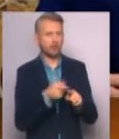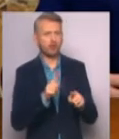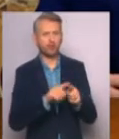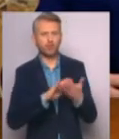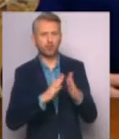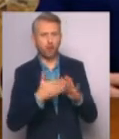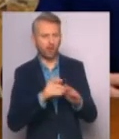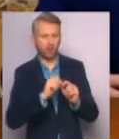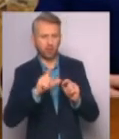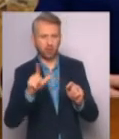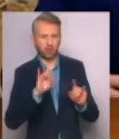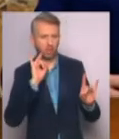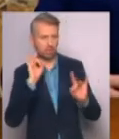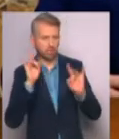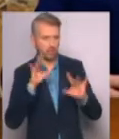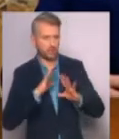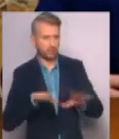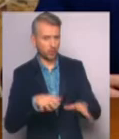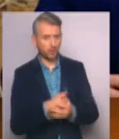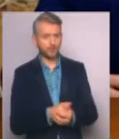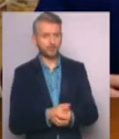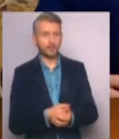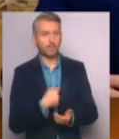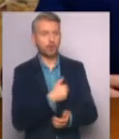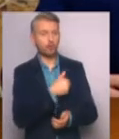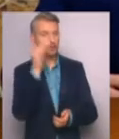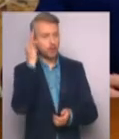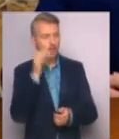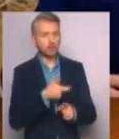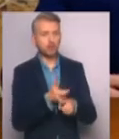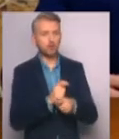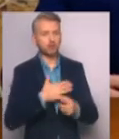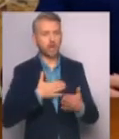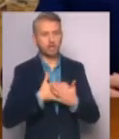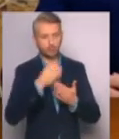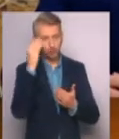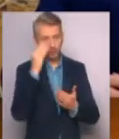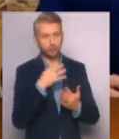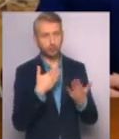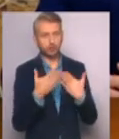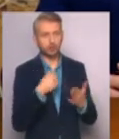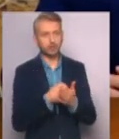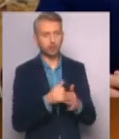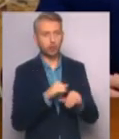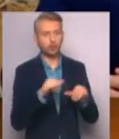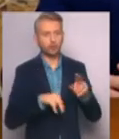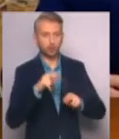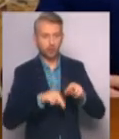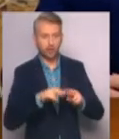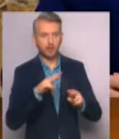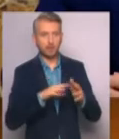початку з нашої команди. Я хочу нагадати, що найбільш активну позицію по відношенню до розбудови метро на